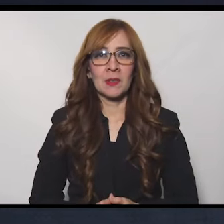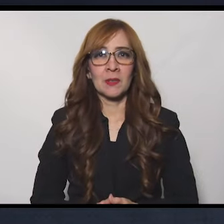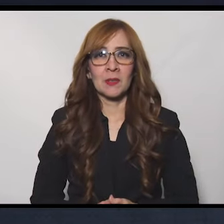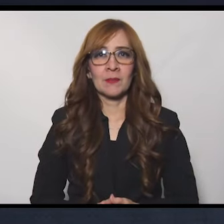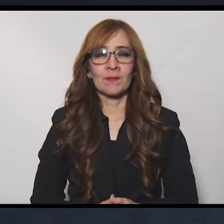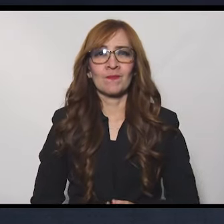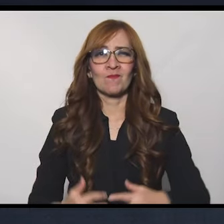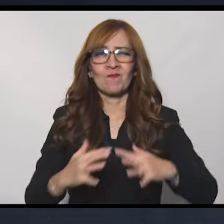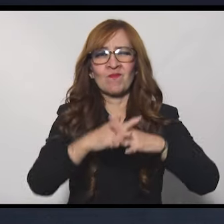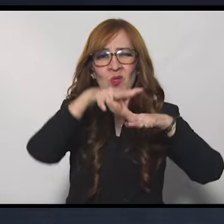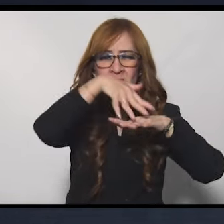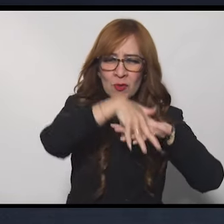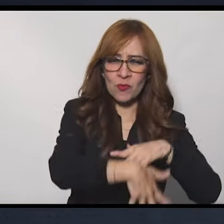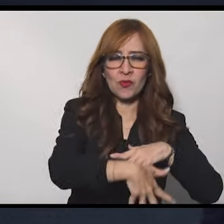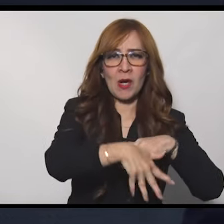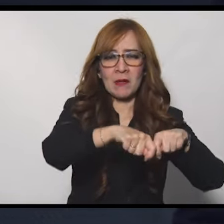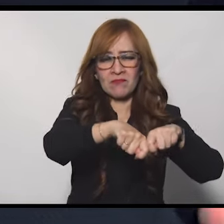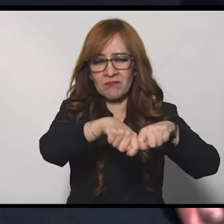reruntuhan.